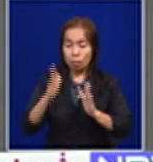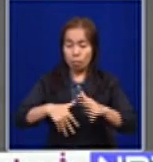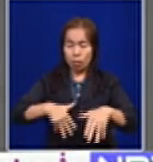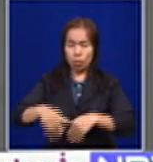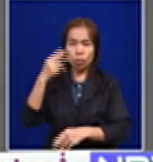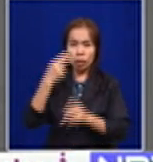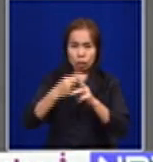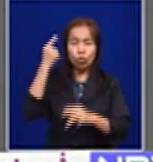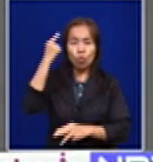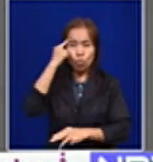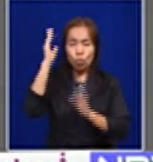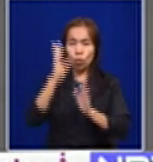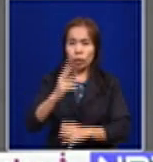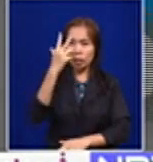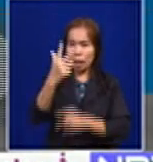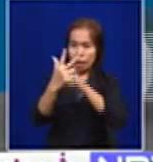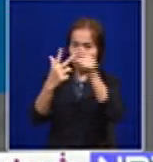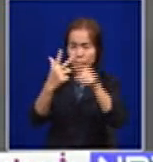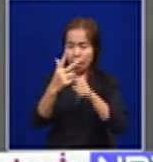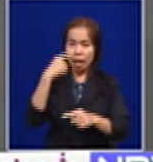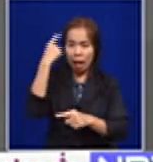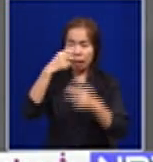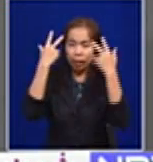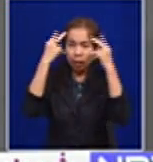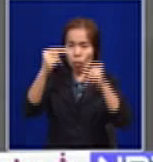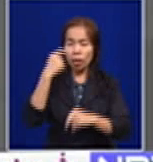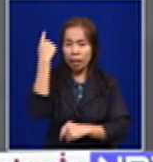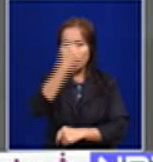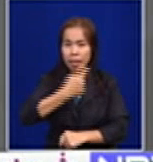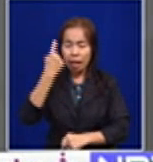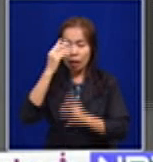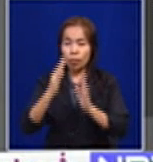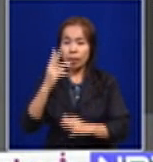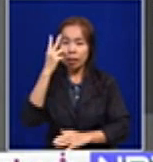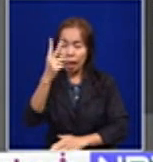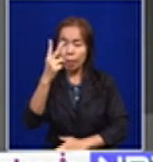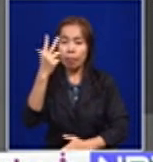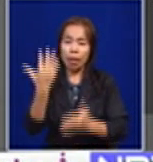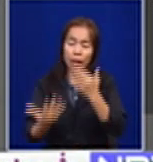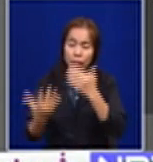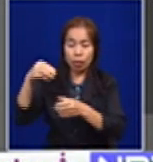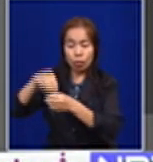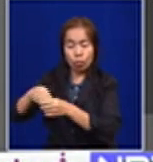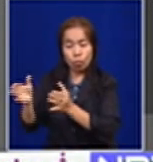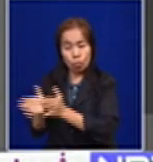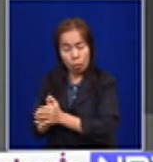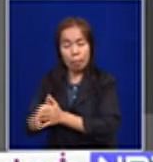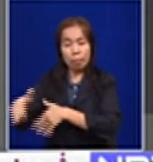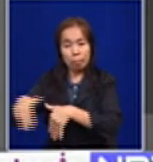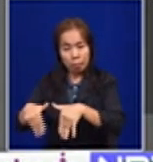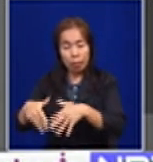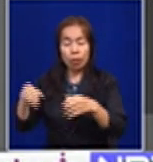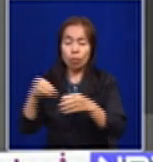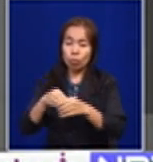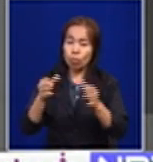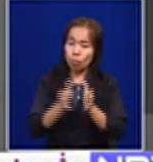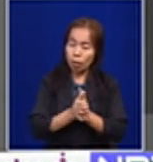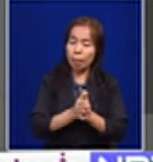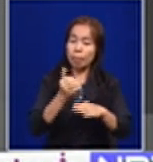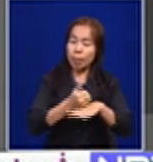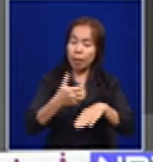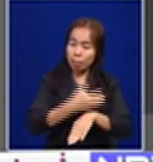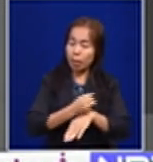หากพรรคการเมืองนี้ชนะใครจะได้เป็นนายกไม่ว่าจะเป็นคนในหรือคนนอกยังไงประชาชนก็ได้ทราบล่วงหน้าและ